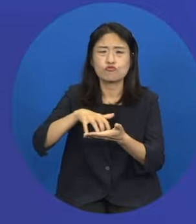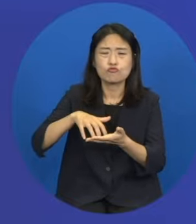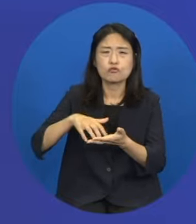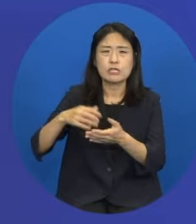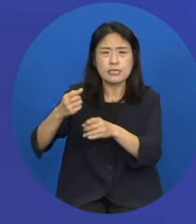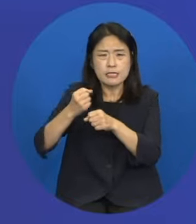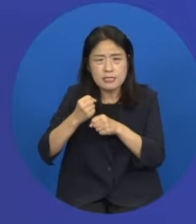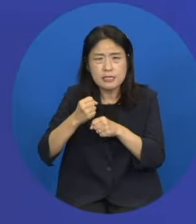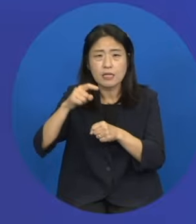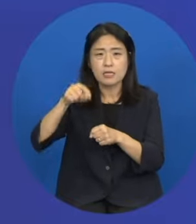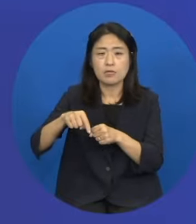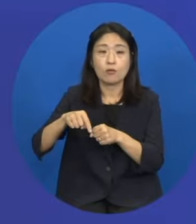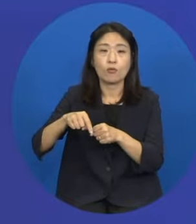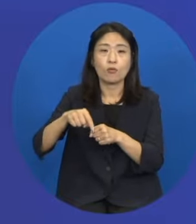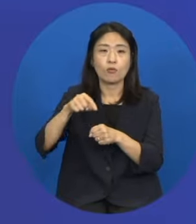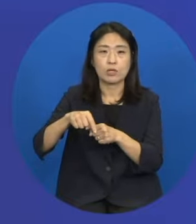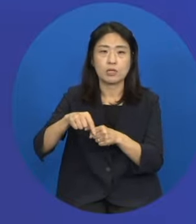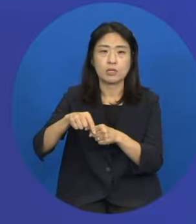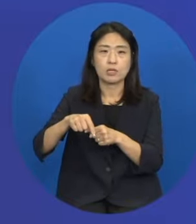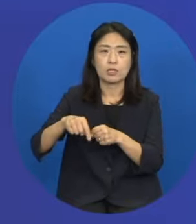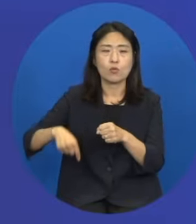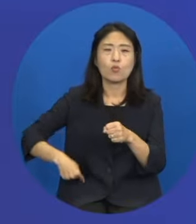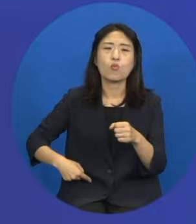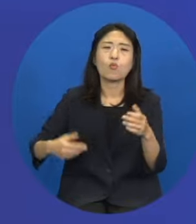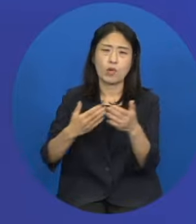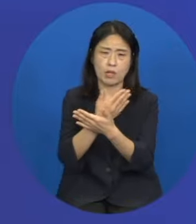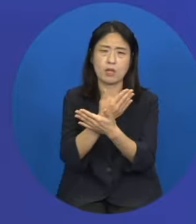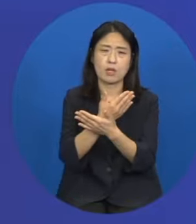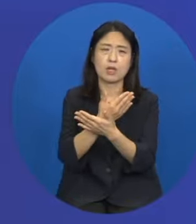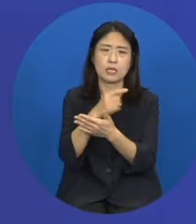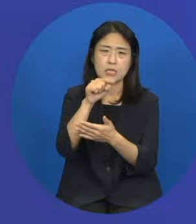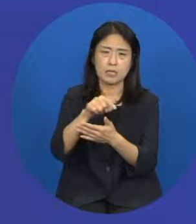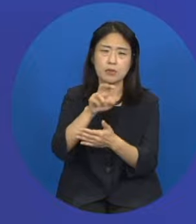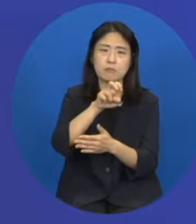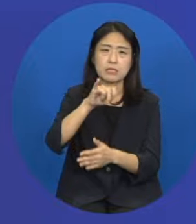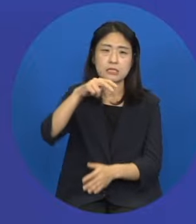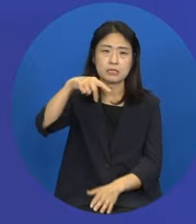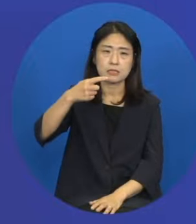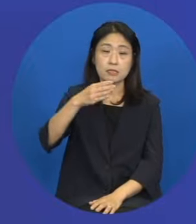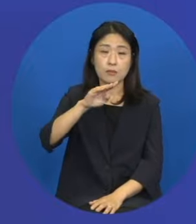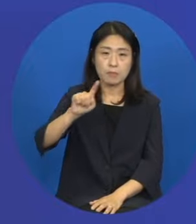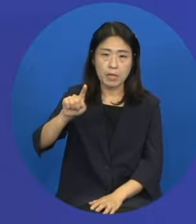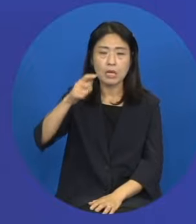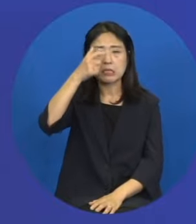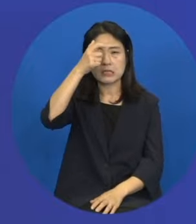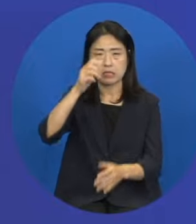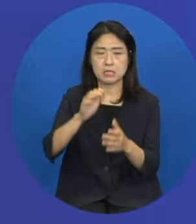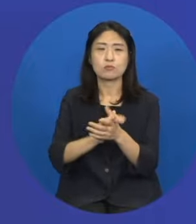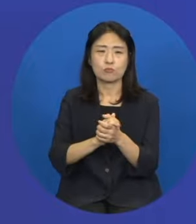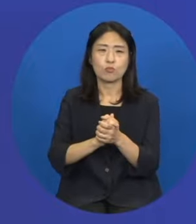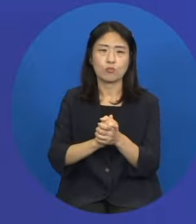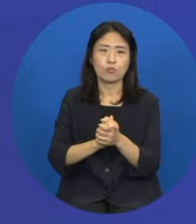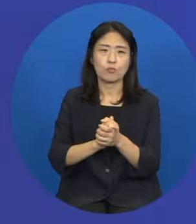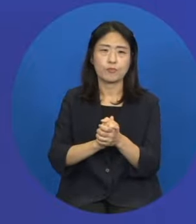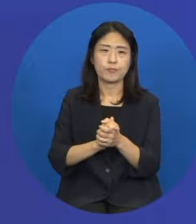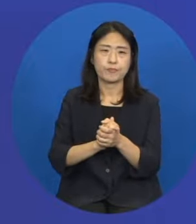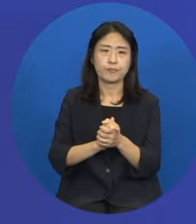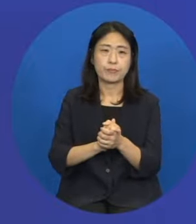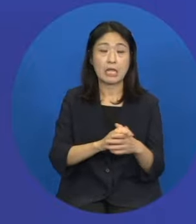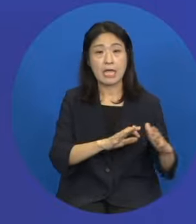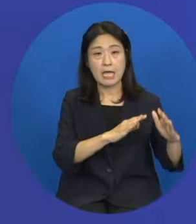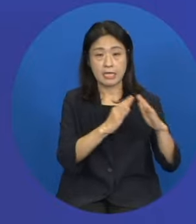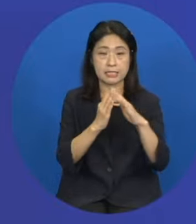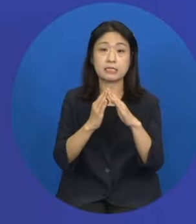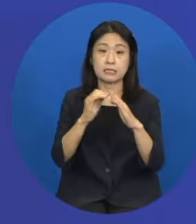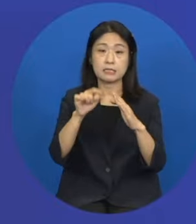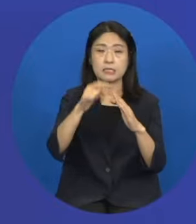우상 숭배를 회개한 것이 미스바의 기도였어요. 말씀드린 것처럼 에스라도 마찬가지입니다. 회개 기도하기